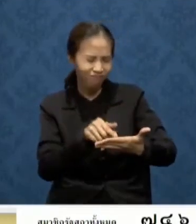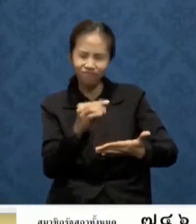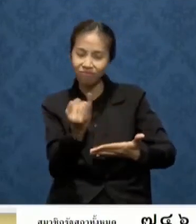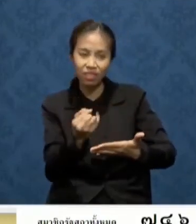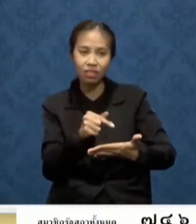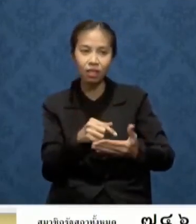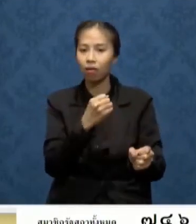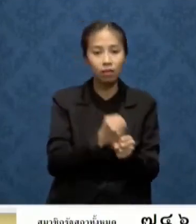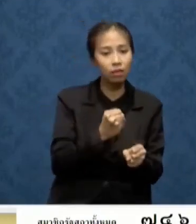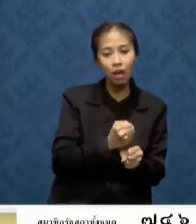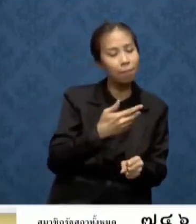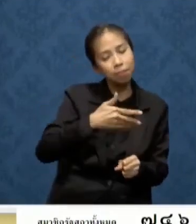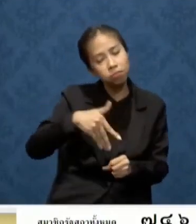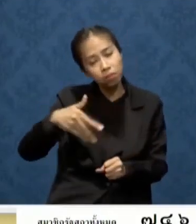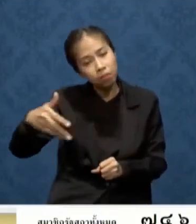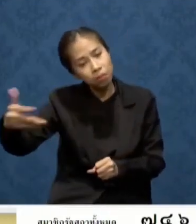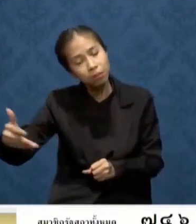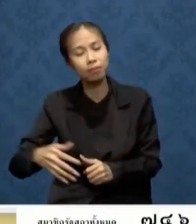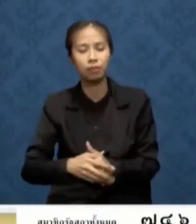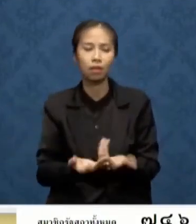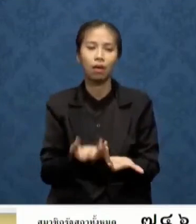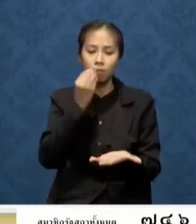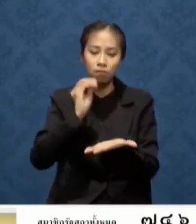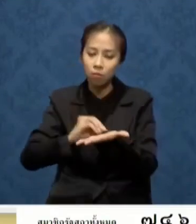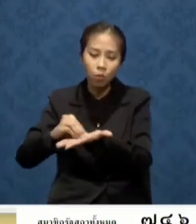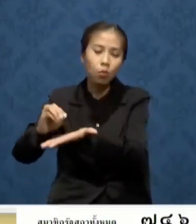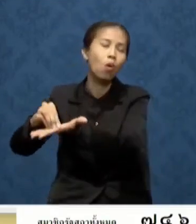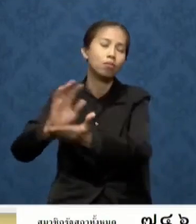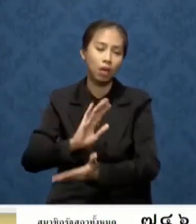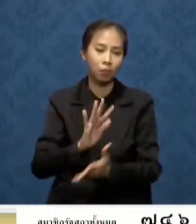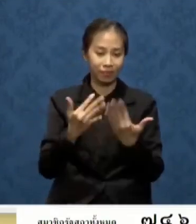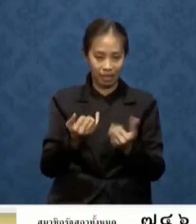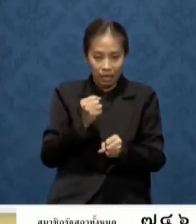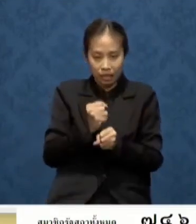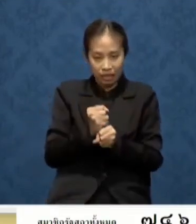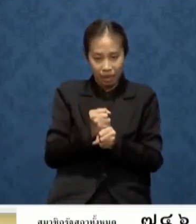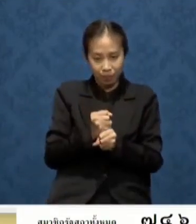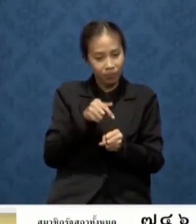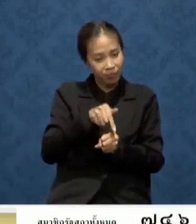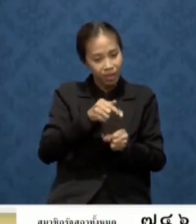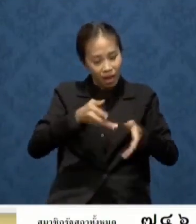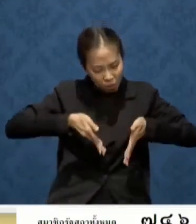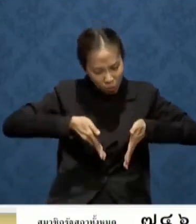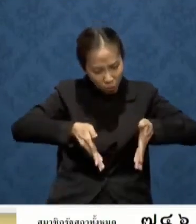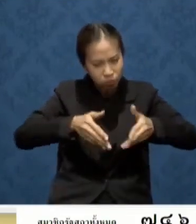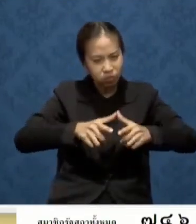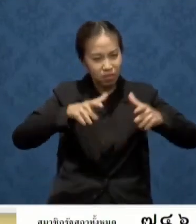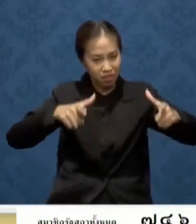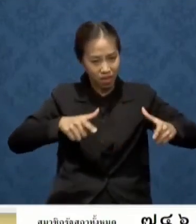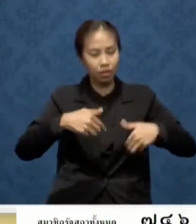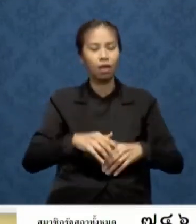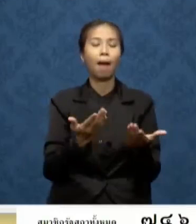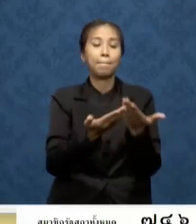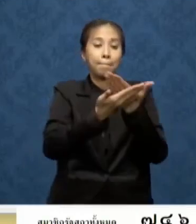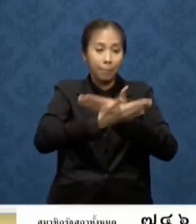แต่ก็ลากันไปลื่อยปั้นตวเลขกไปลื่อยคือแทนทจะม่งทำแต่เส้นเลืดใหญ่ funktioniertแบ่งมาสร้าง